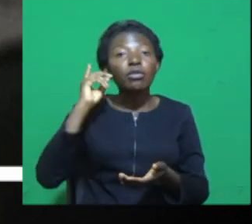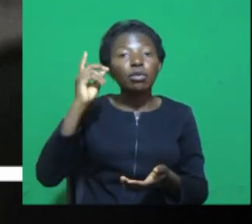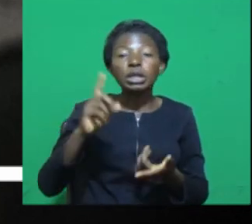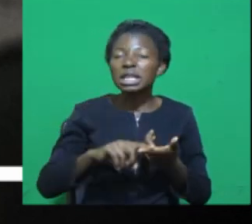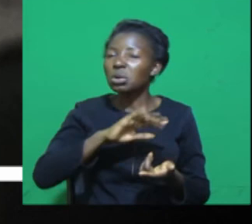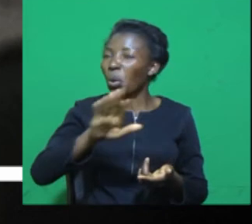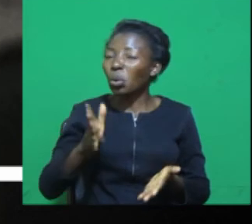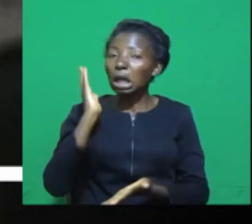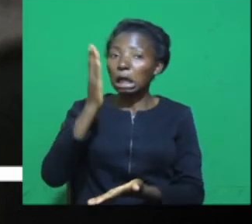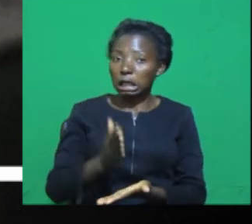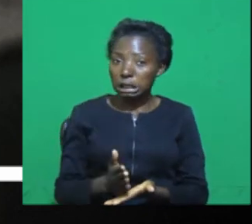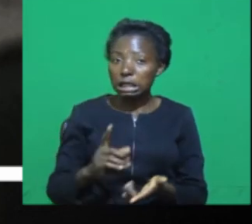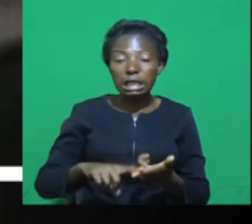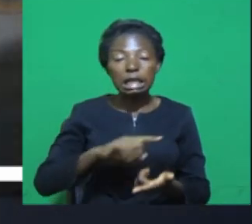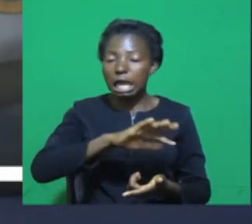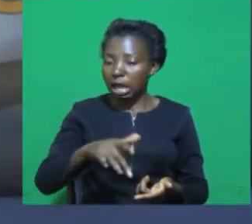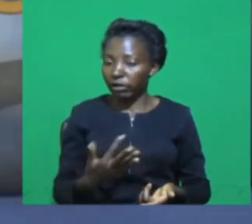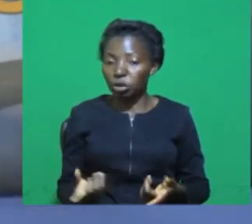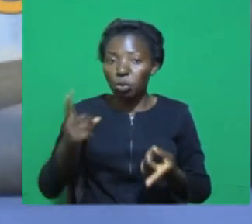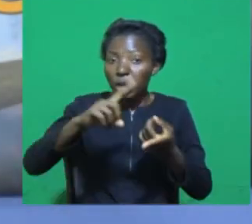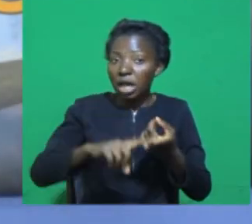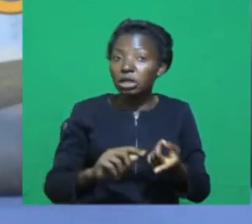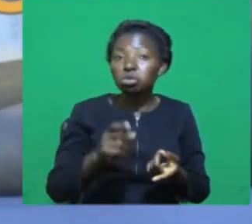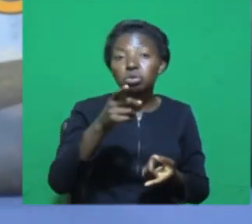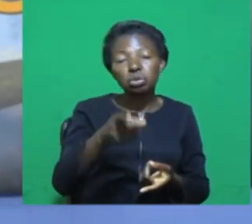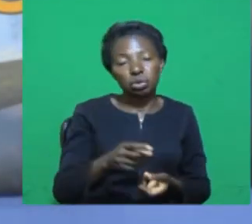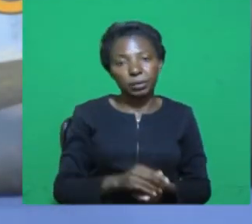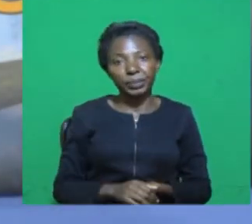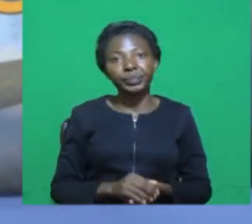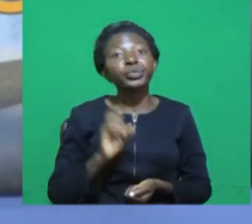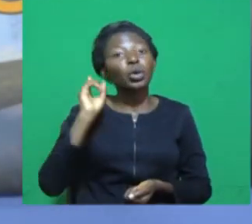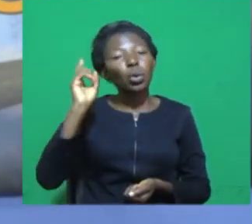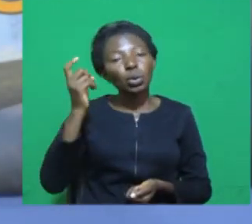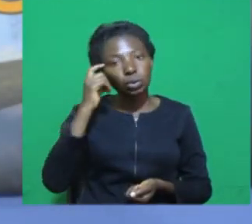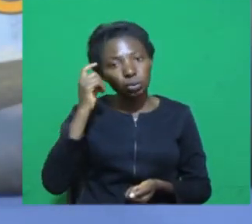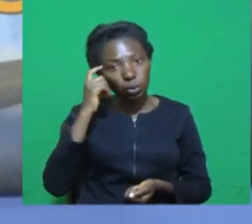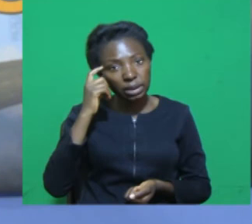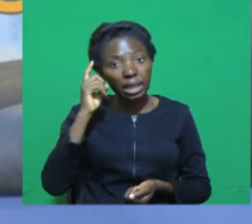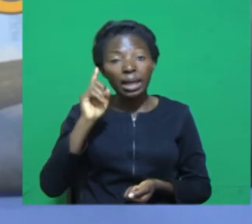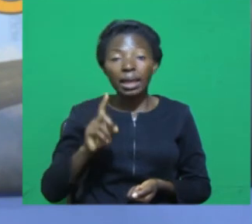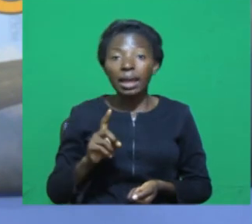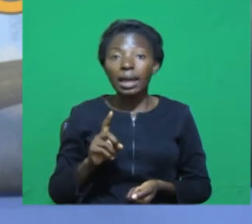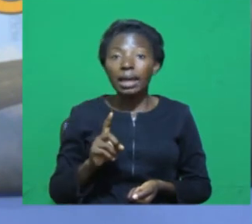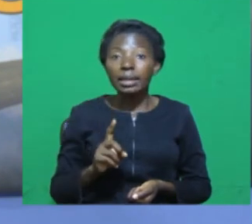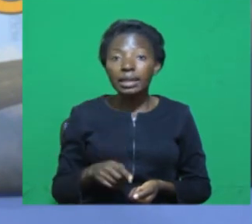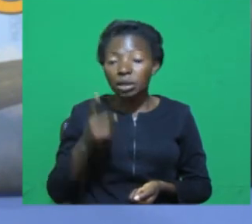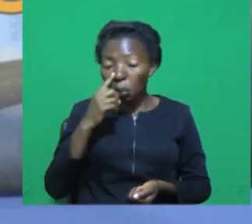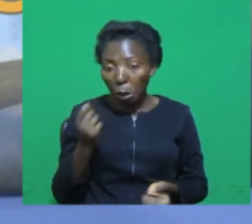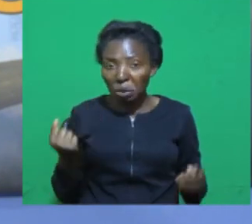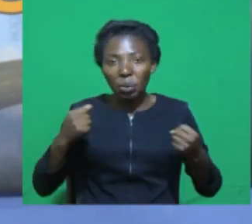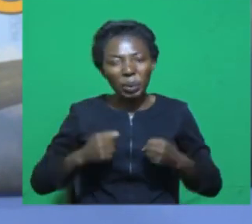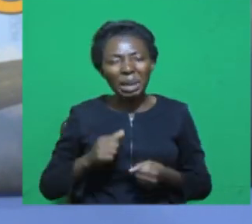kwake, izvozvi zvose zvichawedzerwa kwamuri. Mwari vanozviziva kuti tinobatikana stereki panyaya